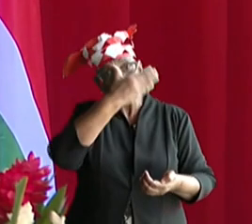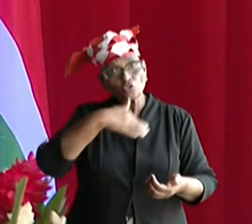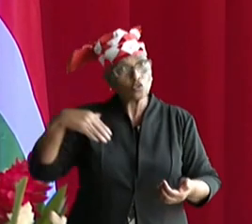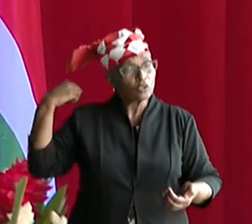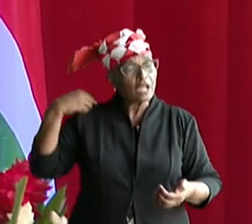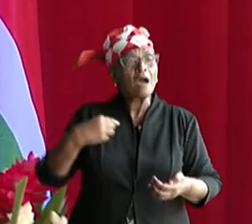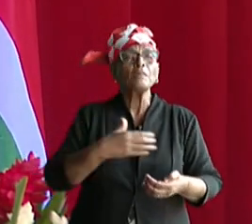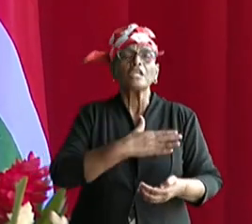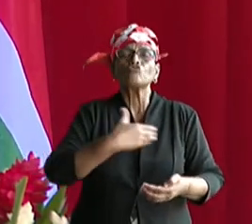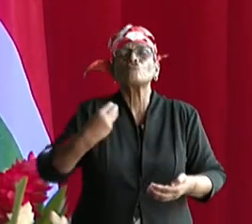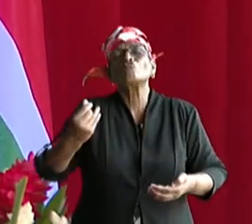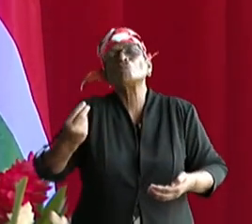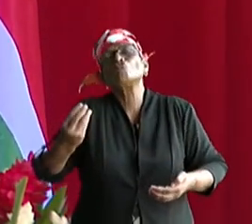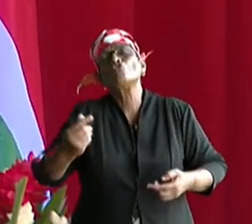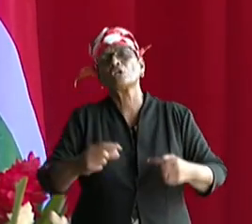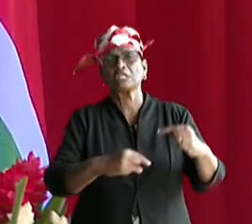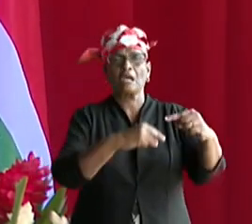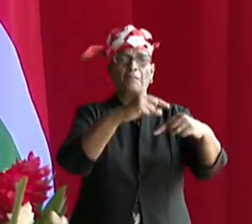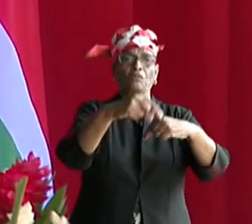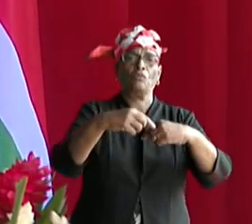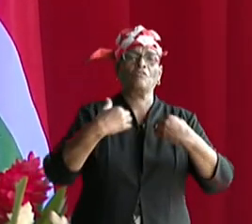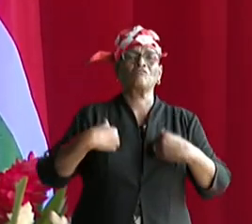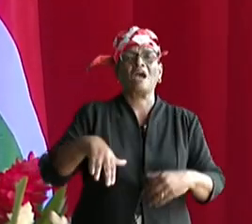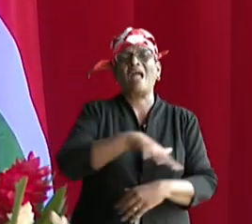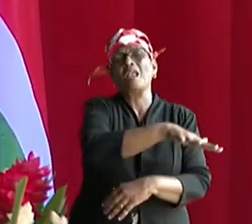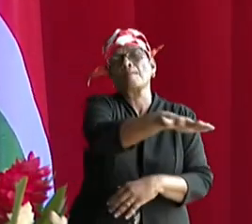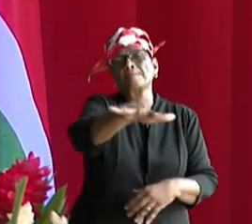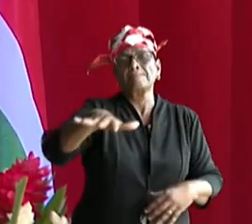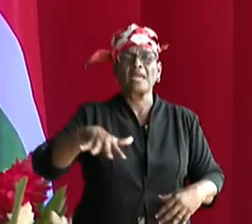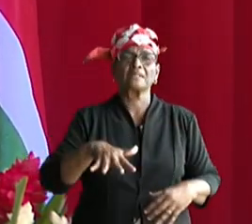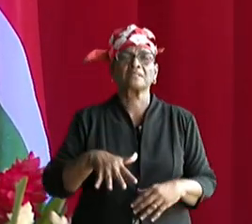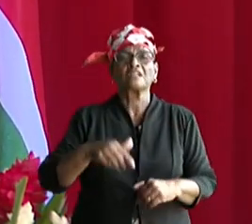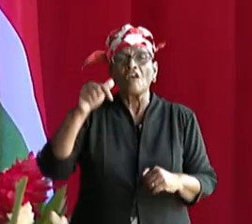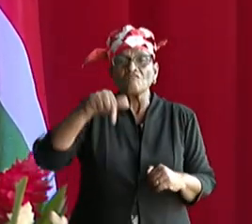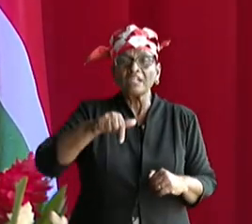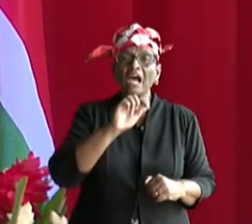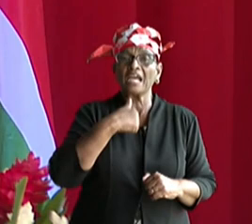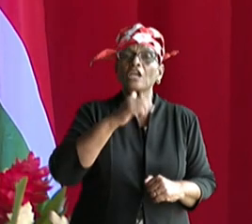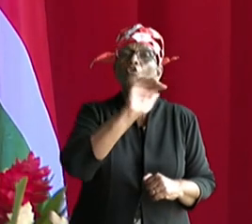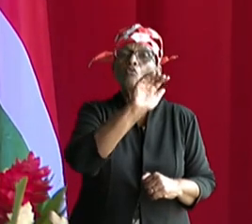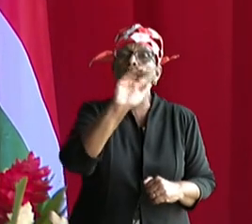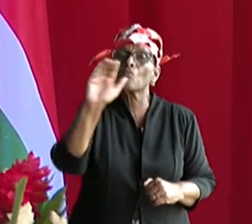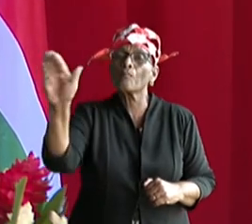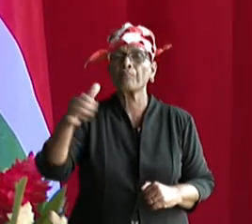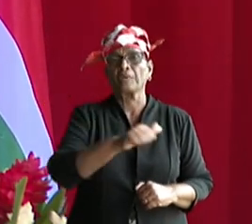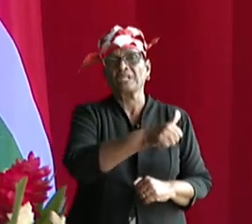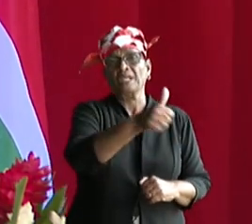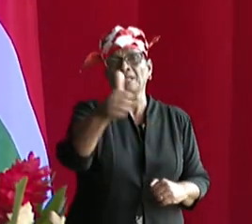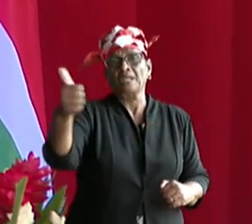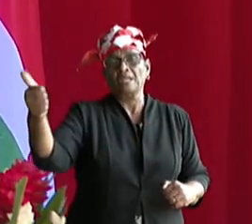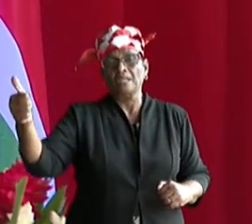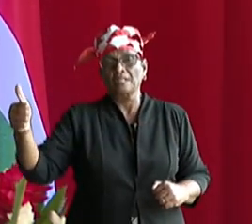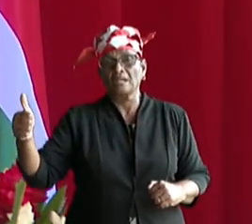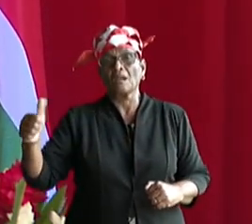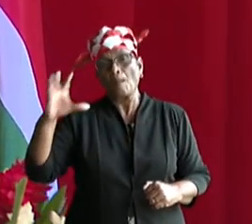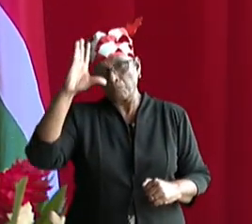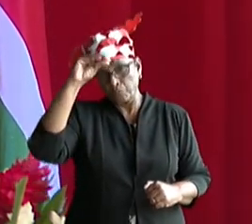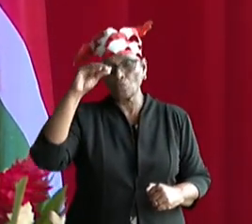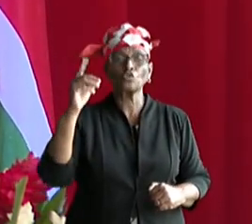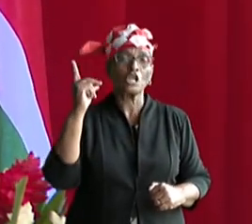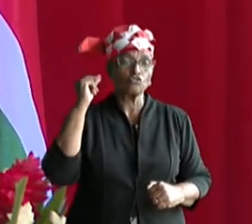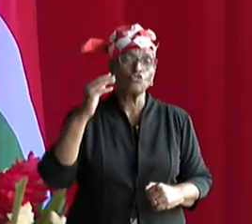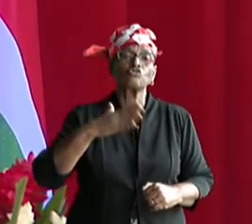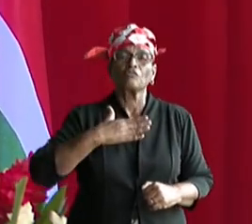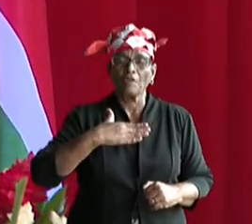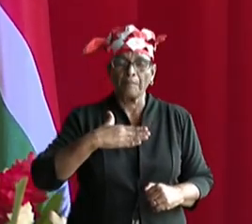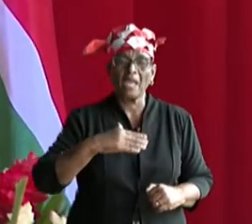duurzame ontwikkeling voor het hele volk. Ik doe vandaag een oproep aan een ieder, mijn broeders en zusters, meneer de voorzitter,